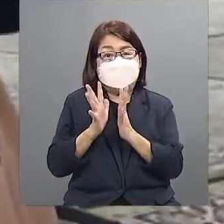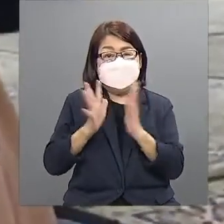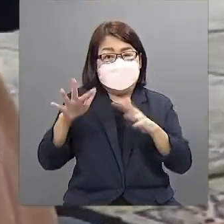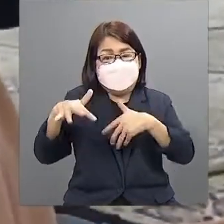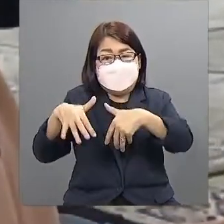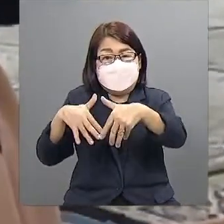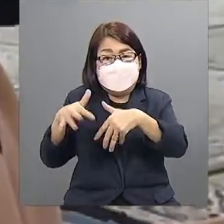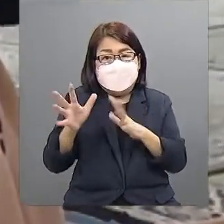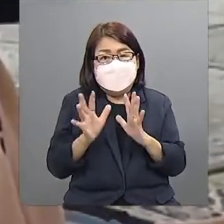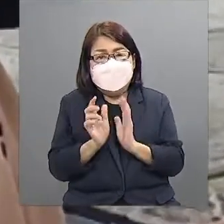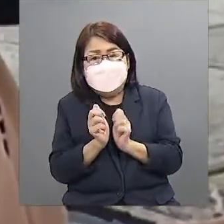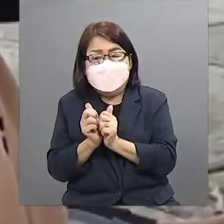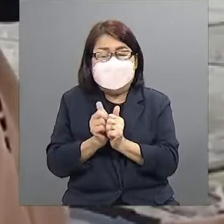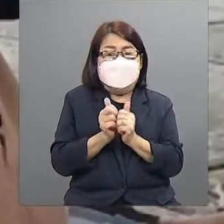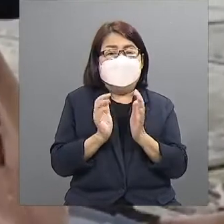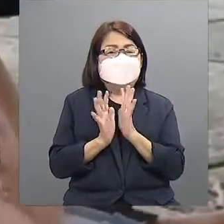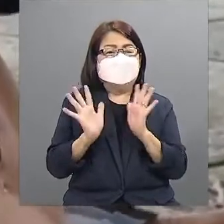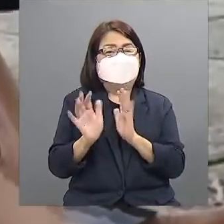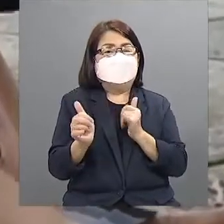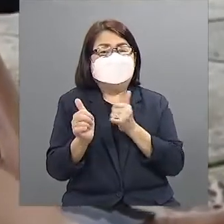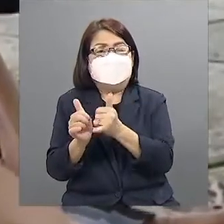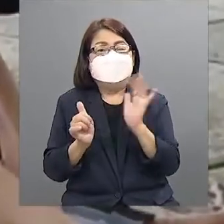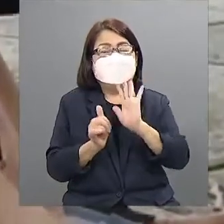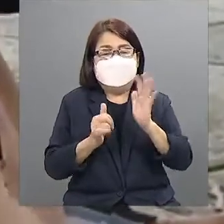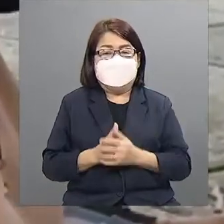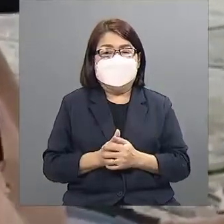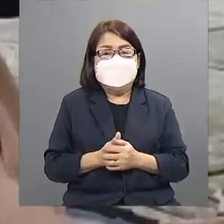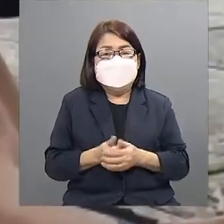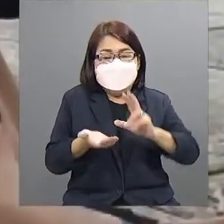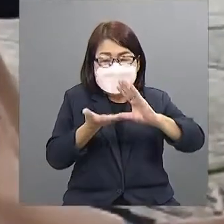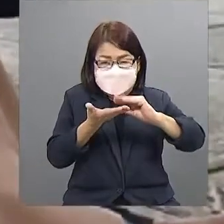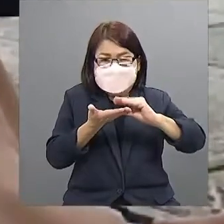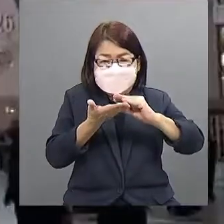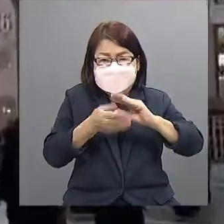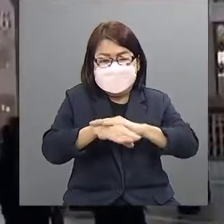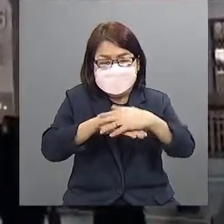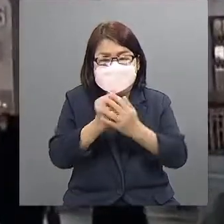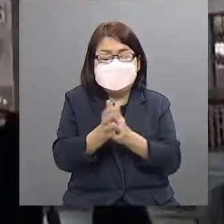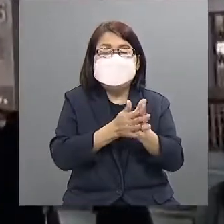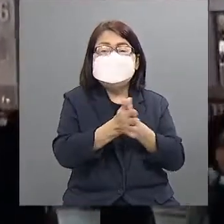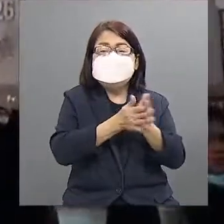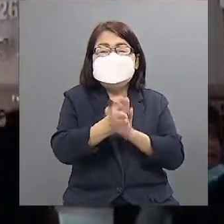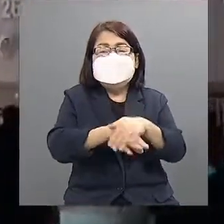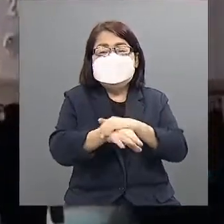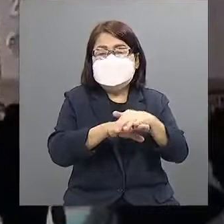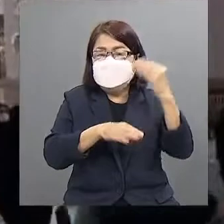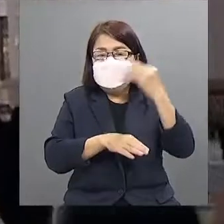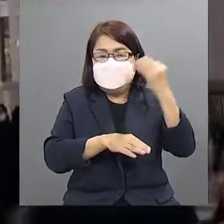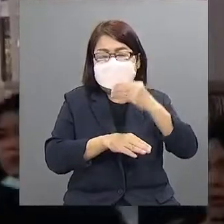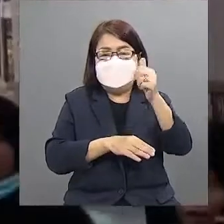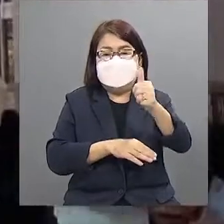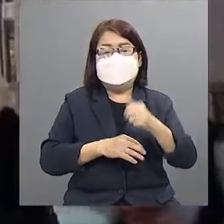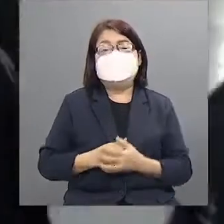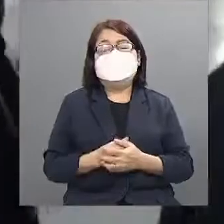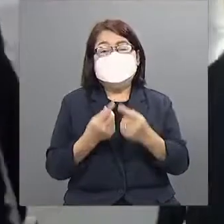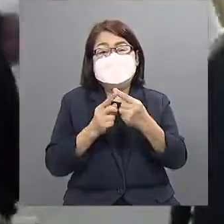เลี่ยงๆได้ก็เลี่ยงก่อนพกเจลสเปรย์ล้างมืออะไรบ่อยๆด้วย ทางด้านของนายแพทย์มูฮัมหมัด